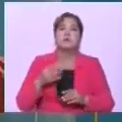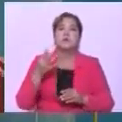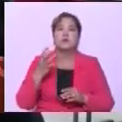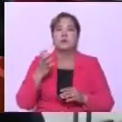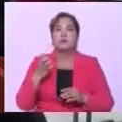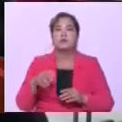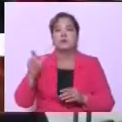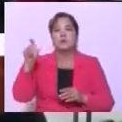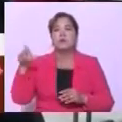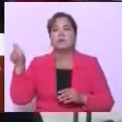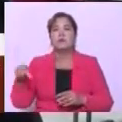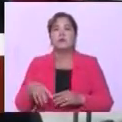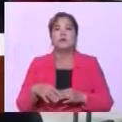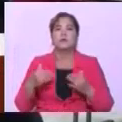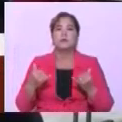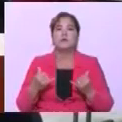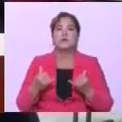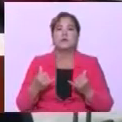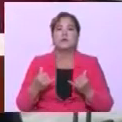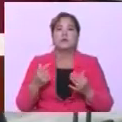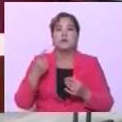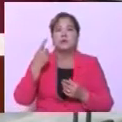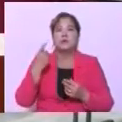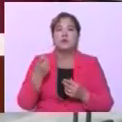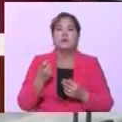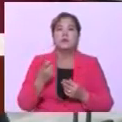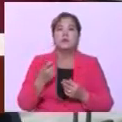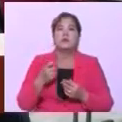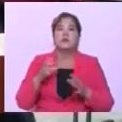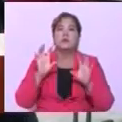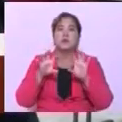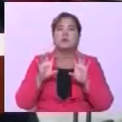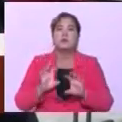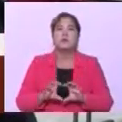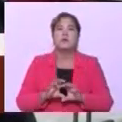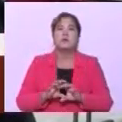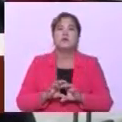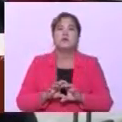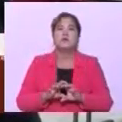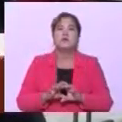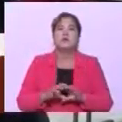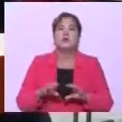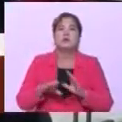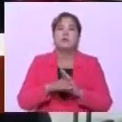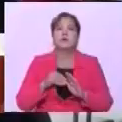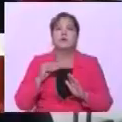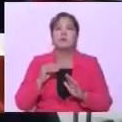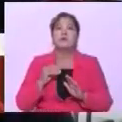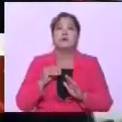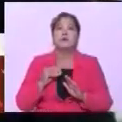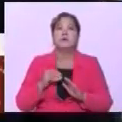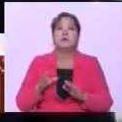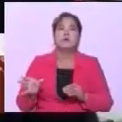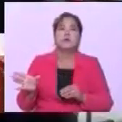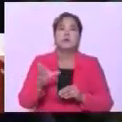человек. Сегодня, согласно конституционного закона, о республиканском референдуме на